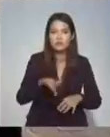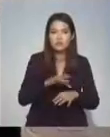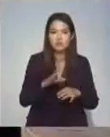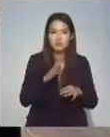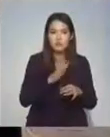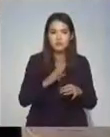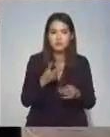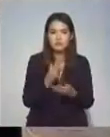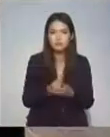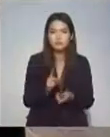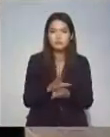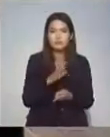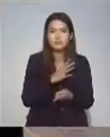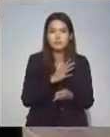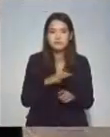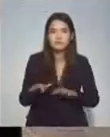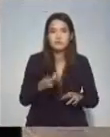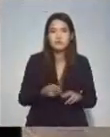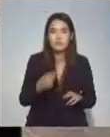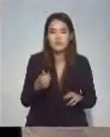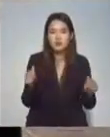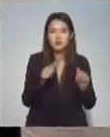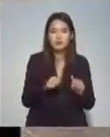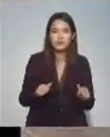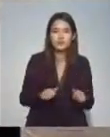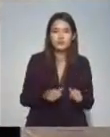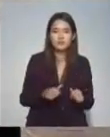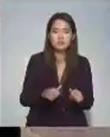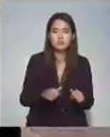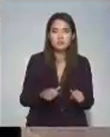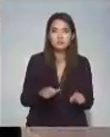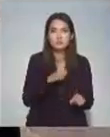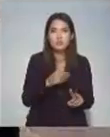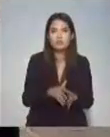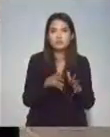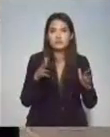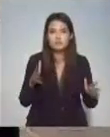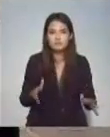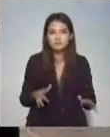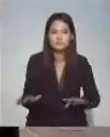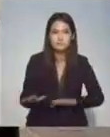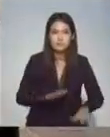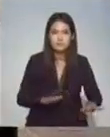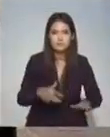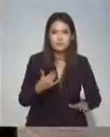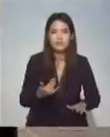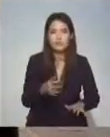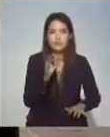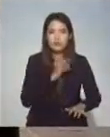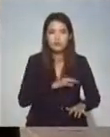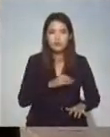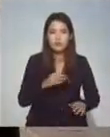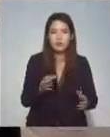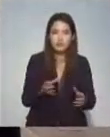Это практически невозможно. С нашими ценами, цены вообще бешеные, цены на все сейчас растут, даже на